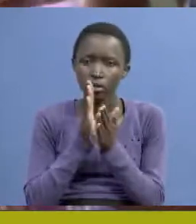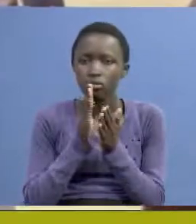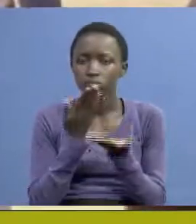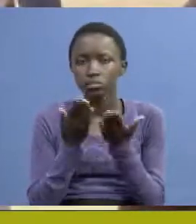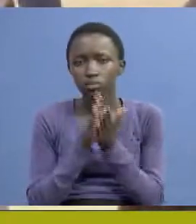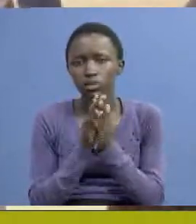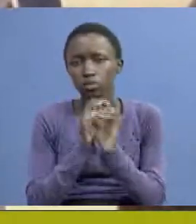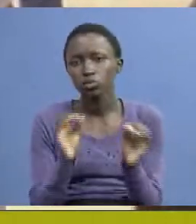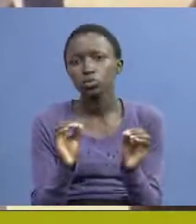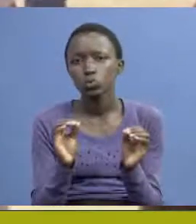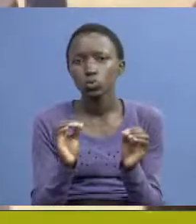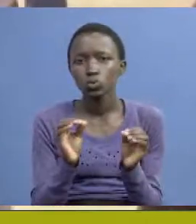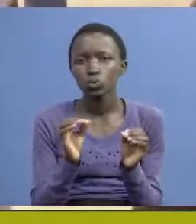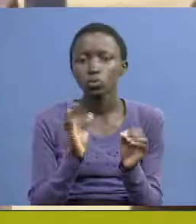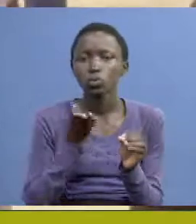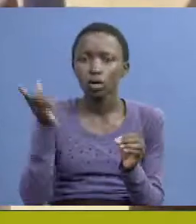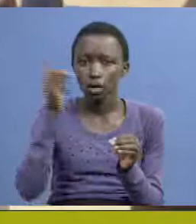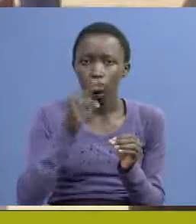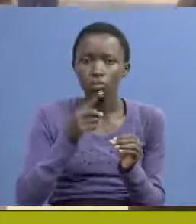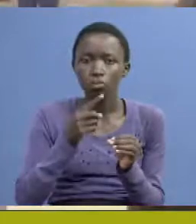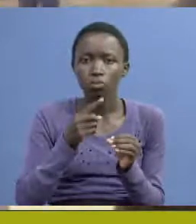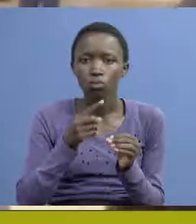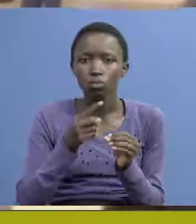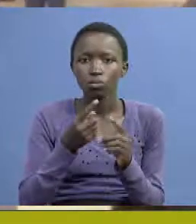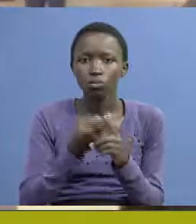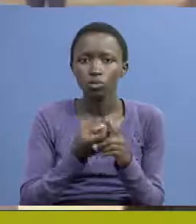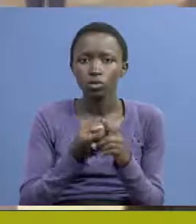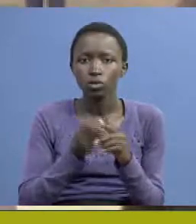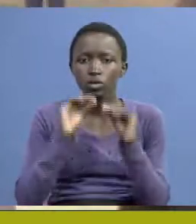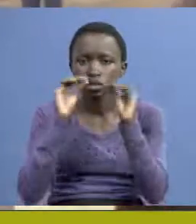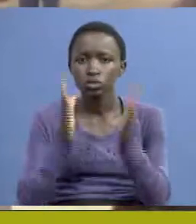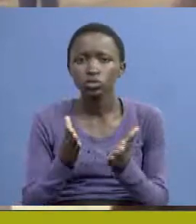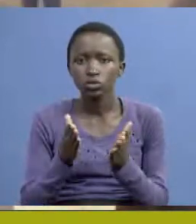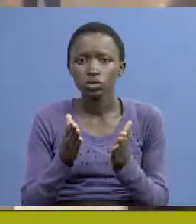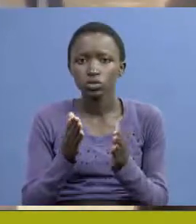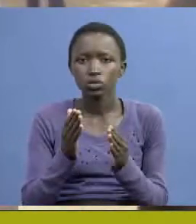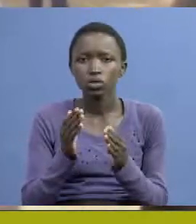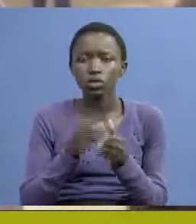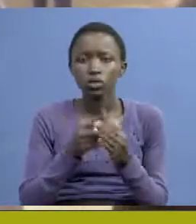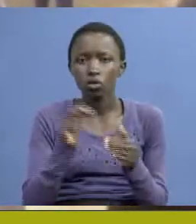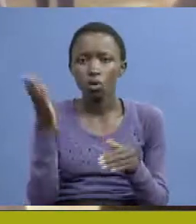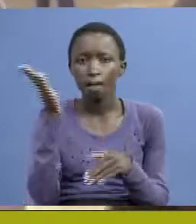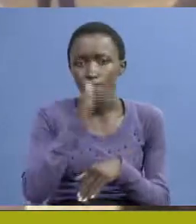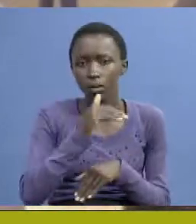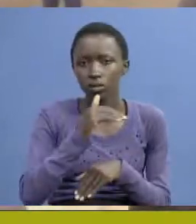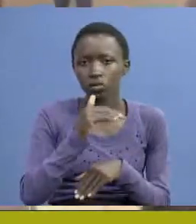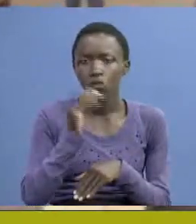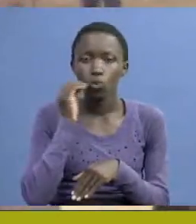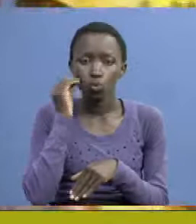asisali. Kuja, wakuja, wachukue vyombo vyao from teacher on duty na muende nyumbani 2 weeks.